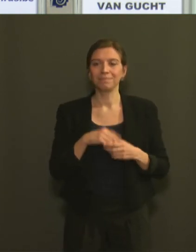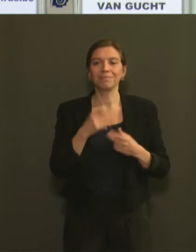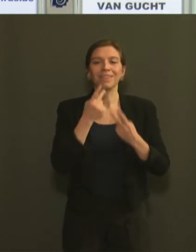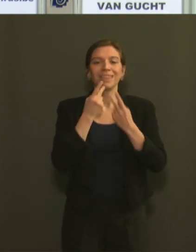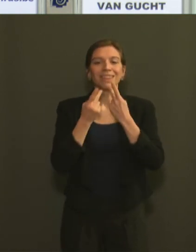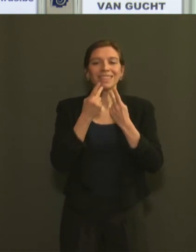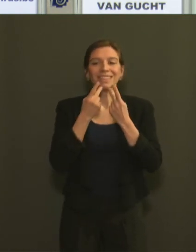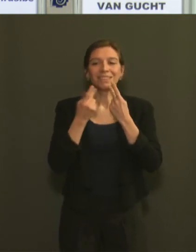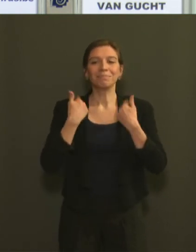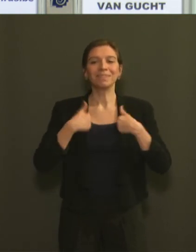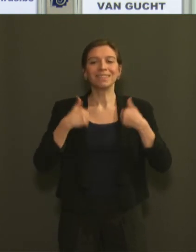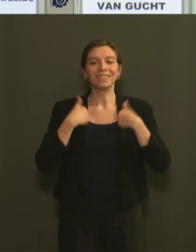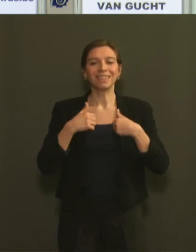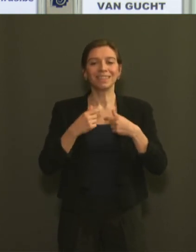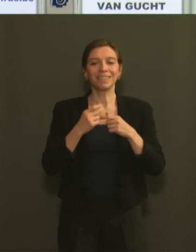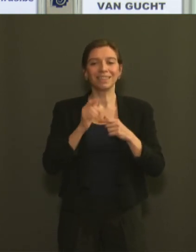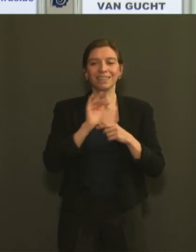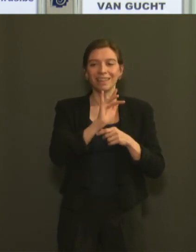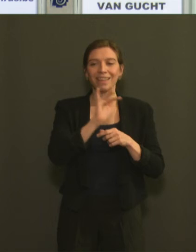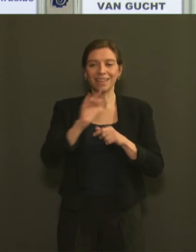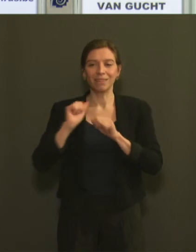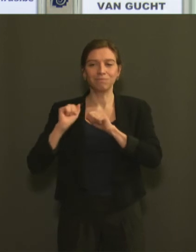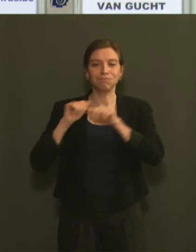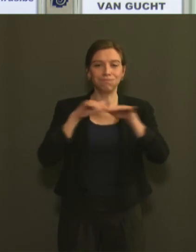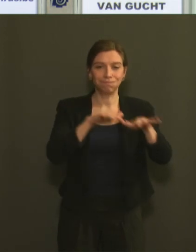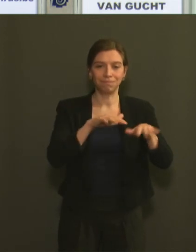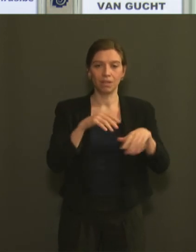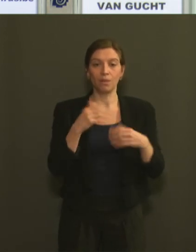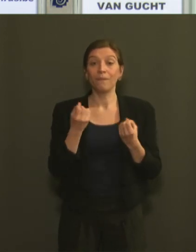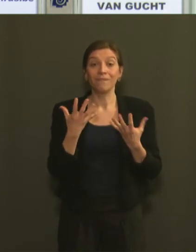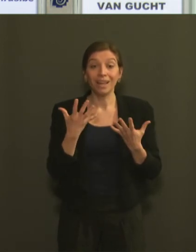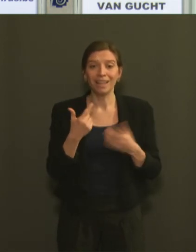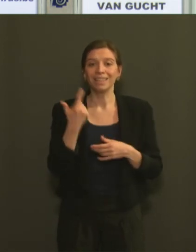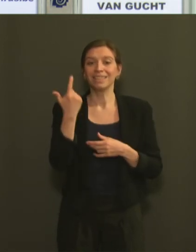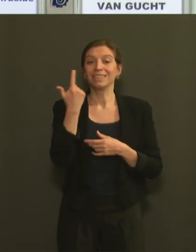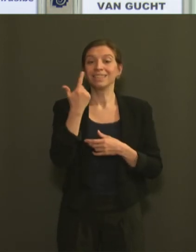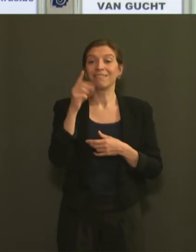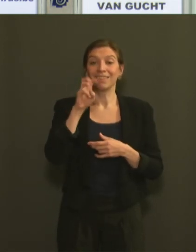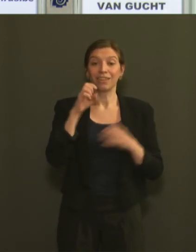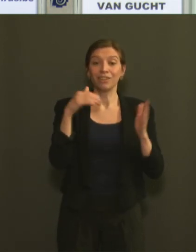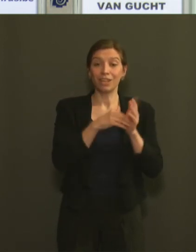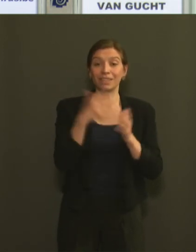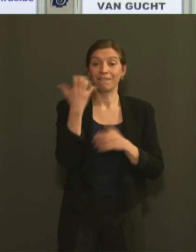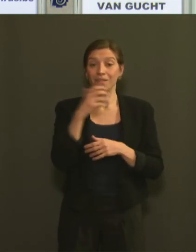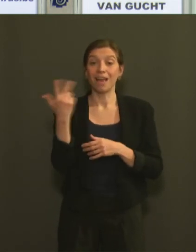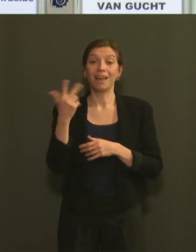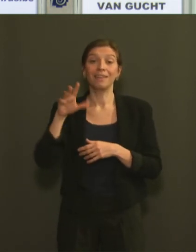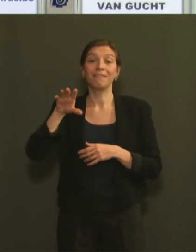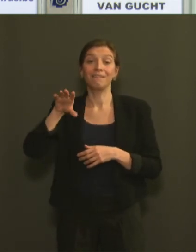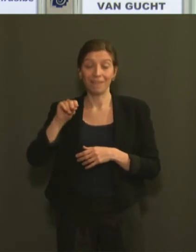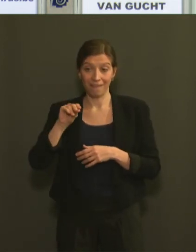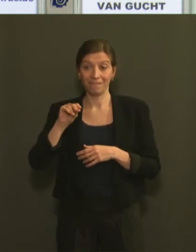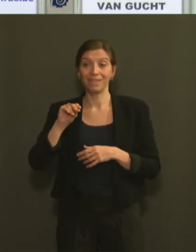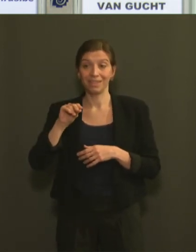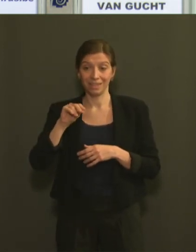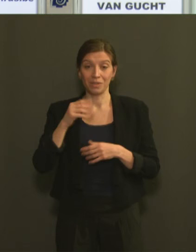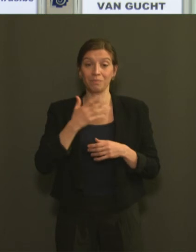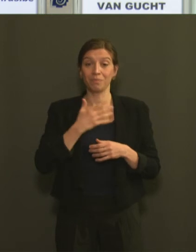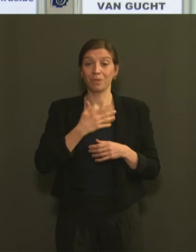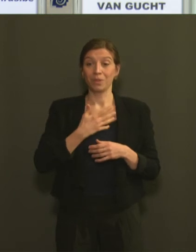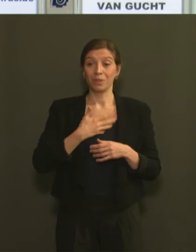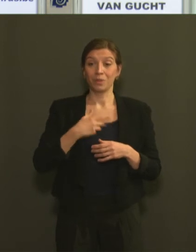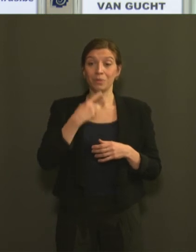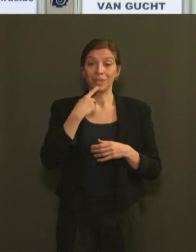un de ses rêves dans une saison dure de faire une sortie au parc team pour 7000 perdant